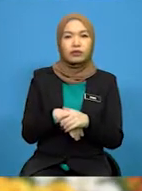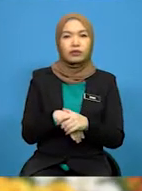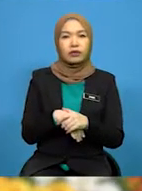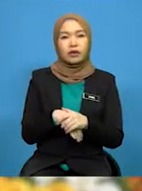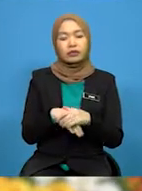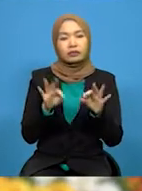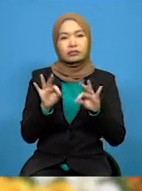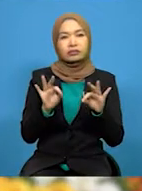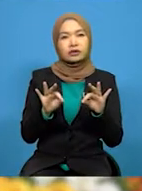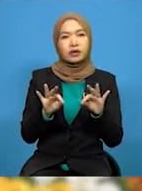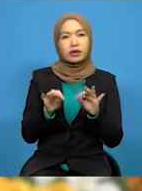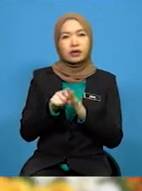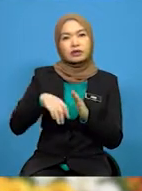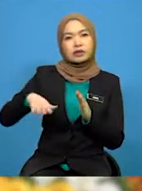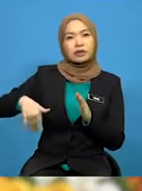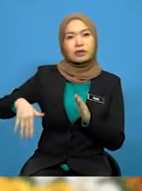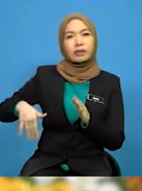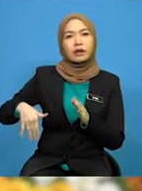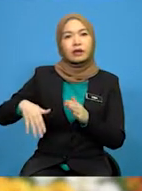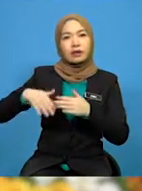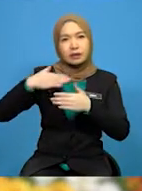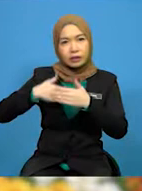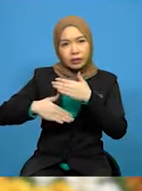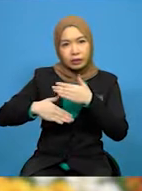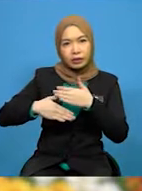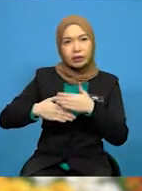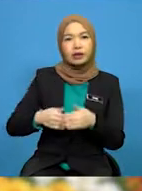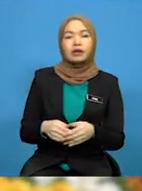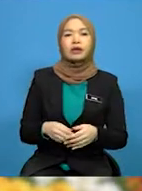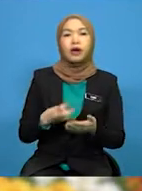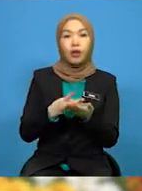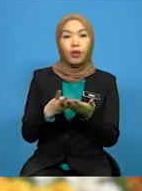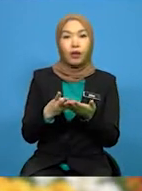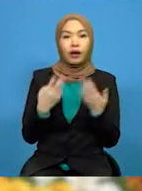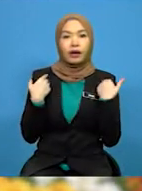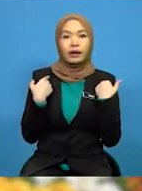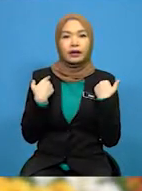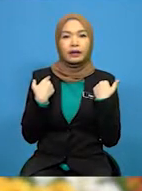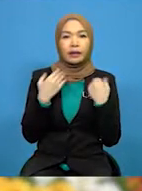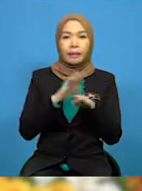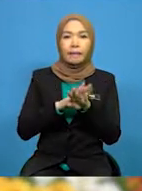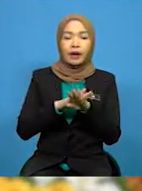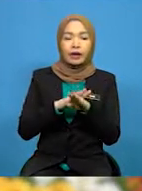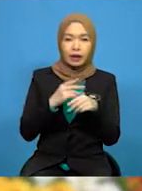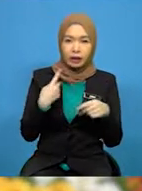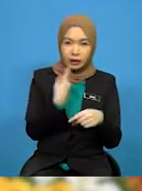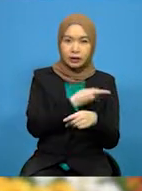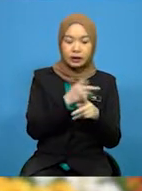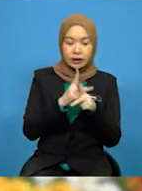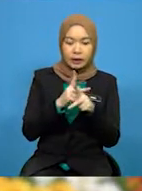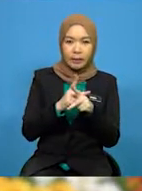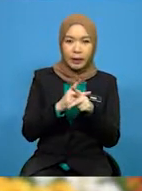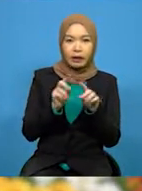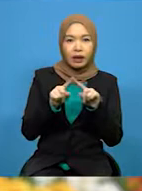Jika sebelum ini, wang disimpan untuk tabungan masa depan. Tetapi apabila berlaku inflasi,